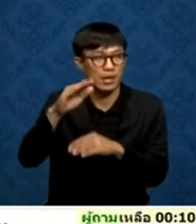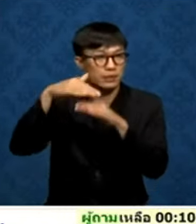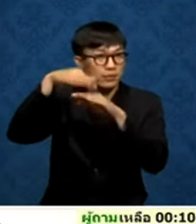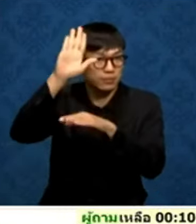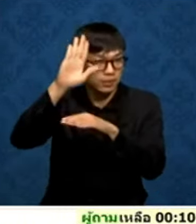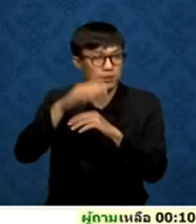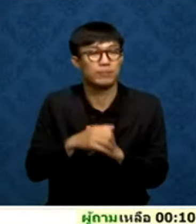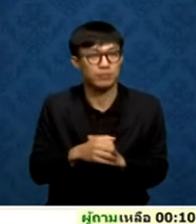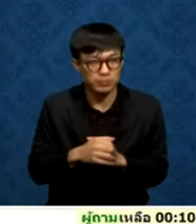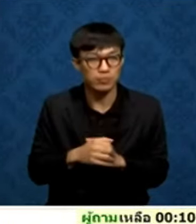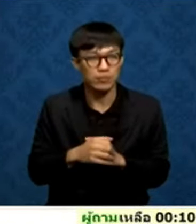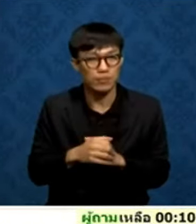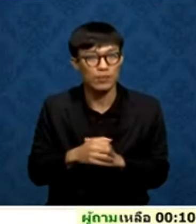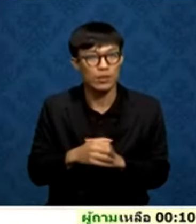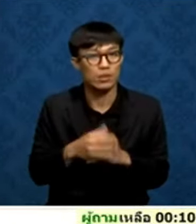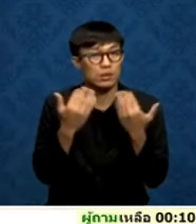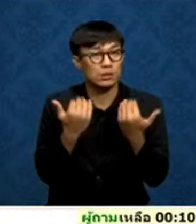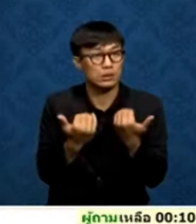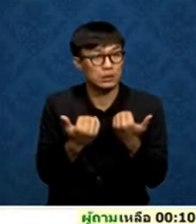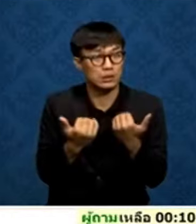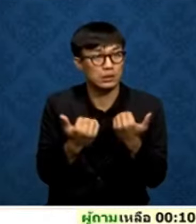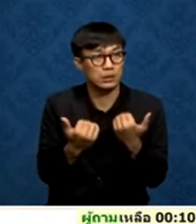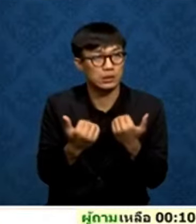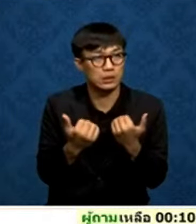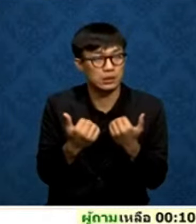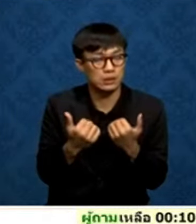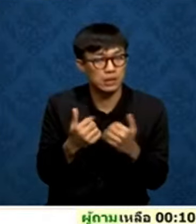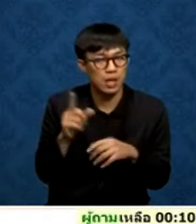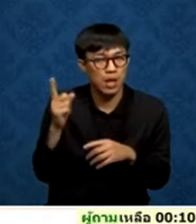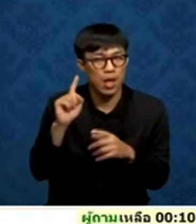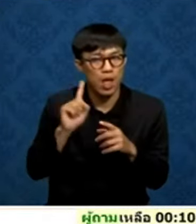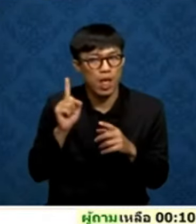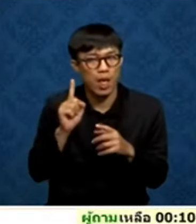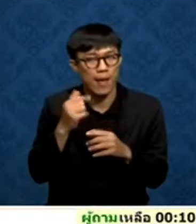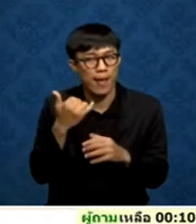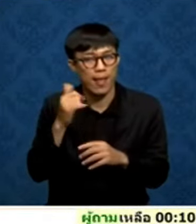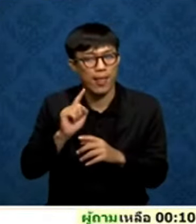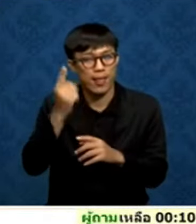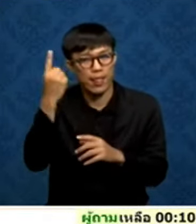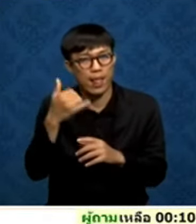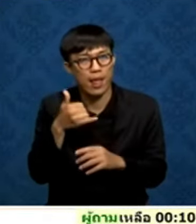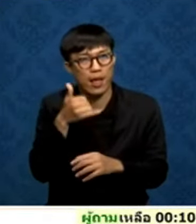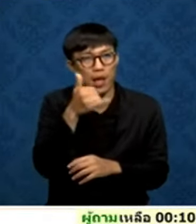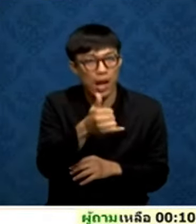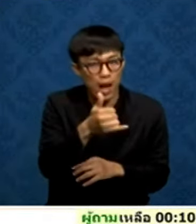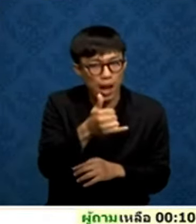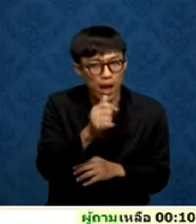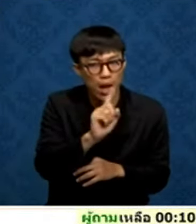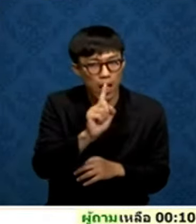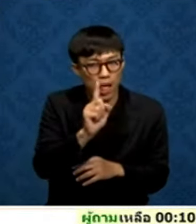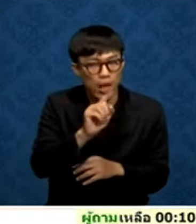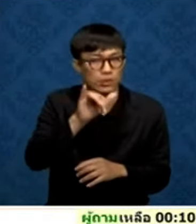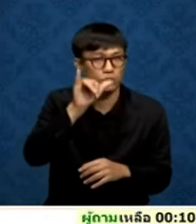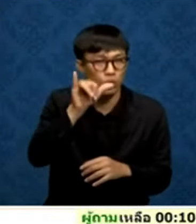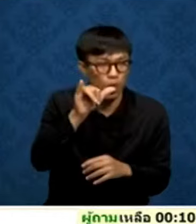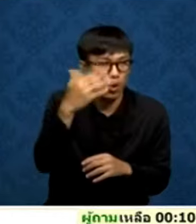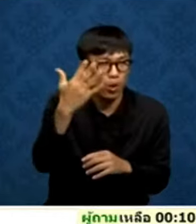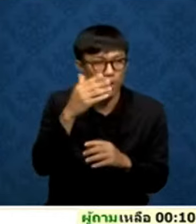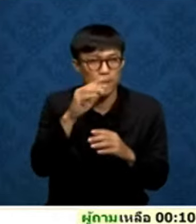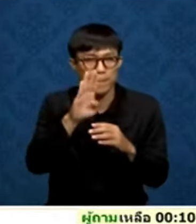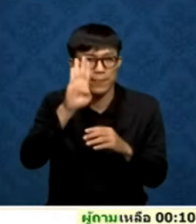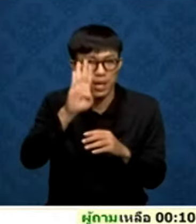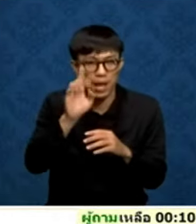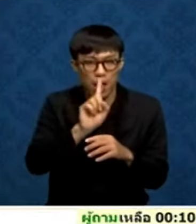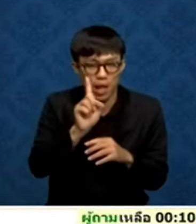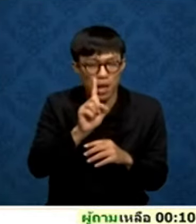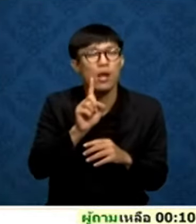ทีนี้สิ่งต่างเหล่านี้เข้ามาปกติเขาจะเข้ามาเป็นเฟสครับเข้ามาทีแรกเนี่ยเขาเข้ามาตรงต้นน้ำก่อนที่แบรนด์แล้วในการต้นน้ำเนี่ยเพื่อท